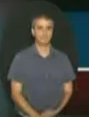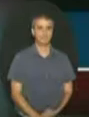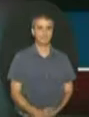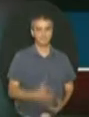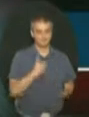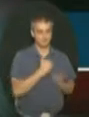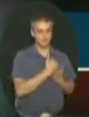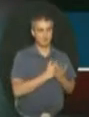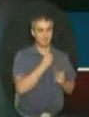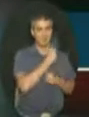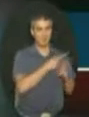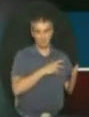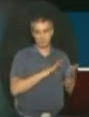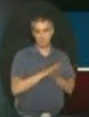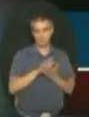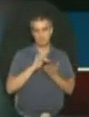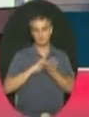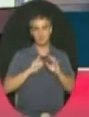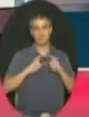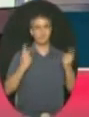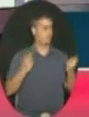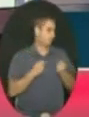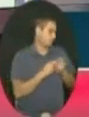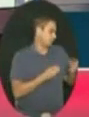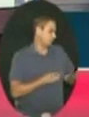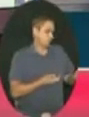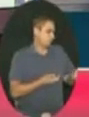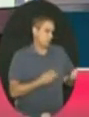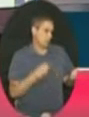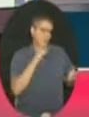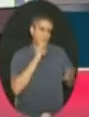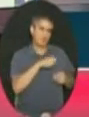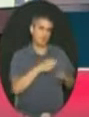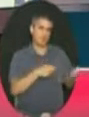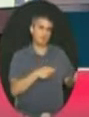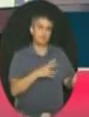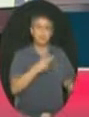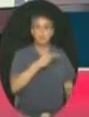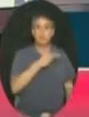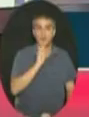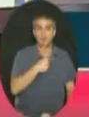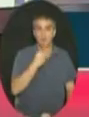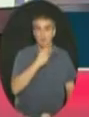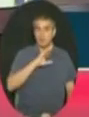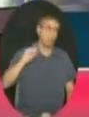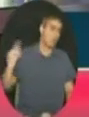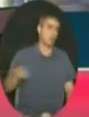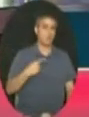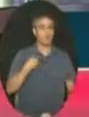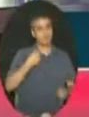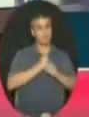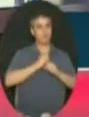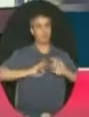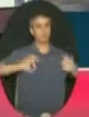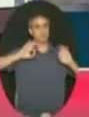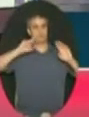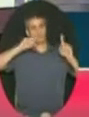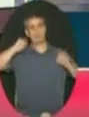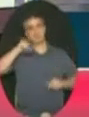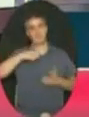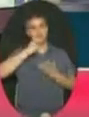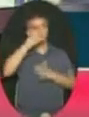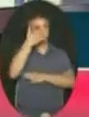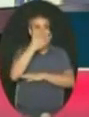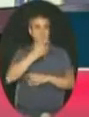אתה רוצה לחסוך במלונות, אתה מוציא במקומות אחרים יותר. מה אני מדבר עכשיו על הכנסת? אז אם ככה אפשר להגיד את זה על כל דבר, אז בואו לא נעשה כלום, נבטל